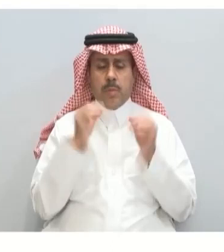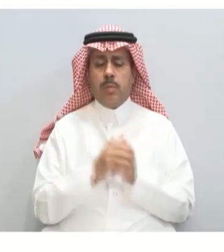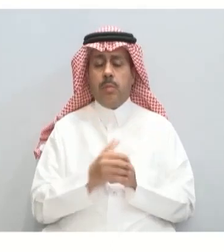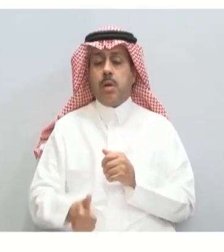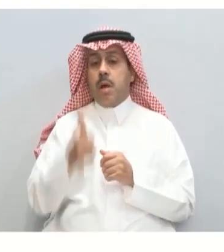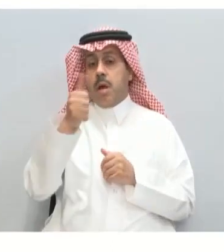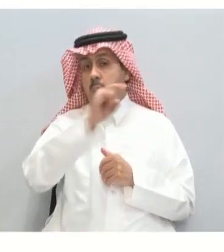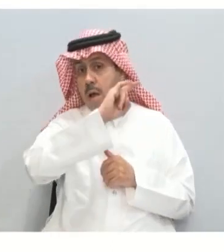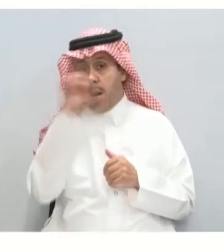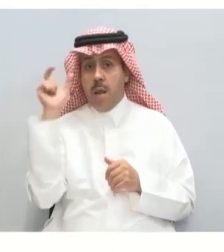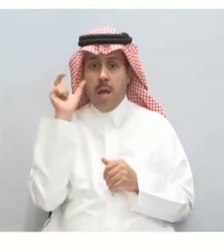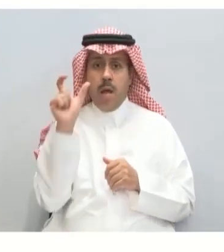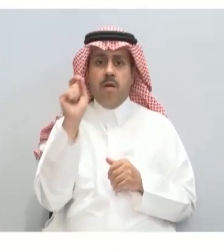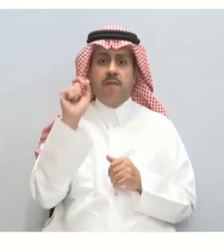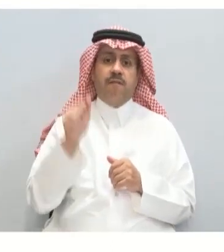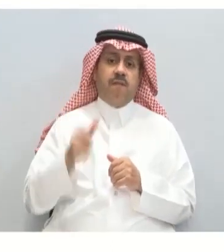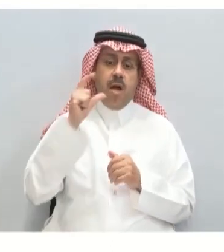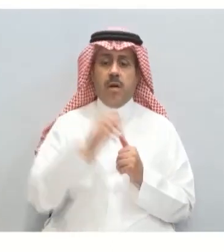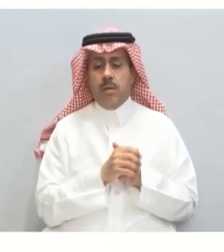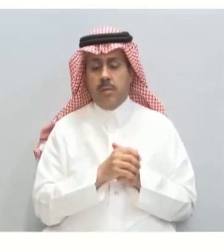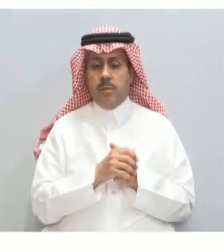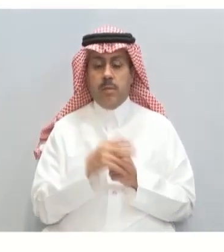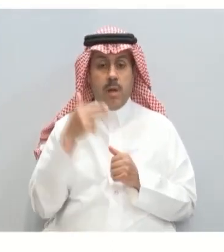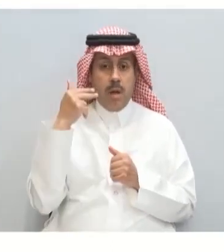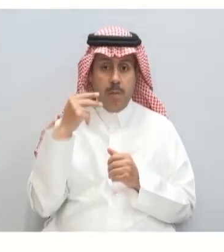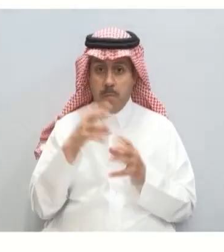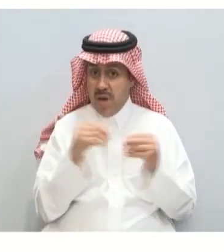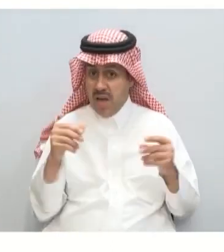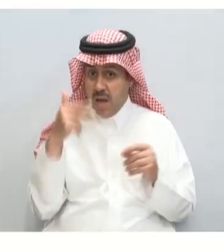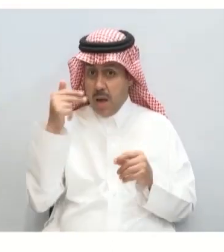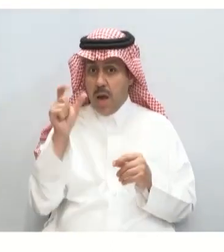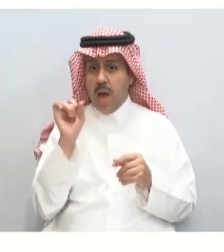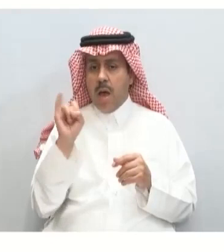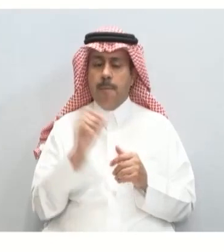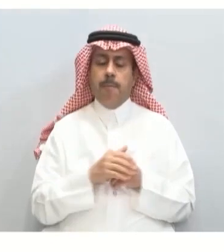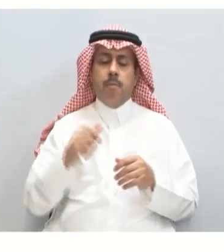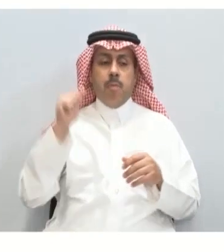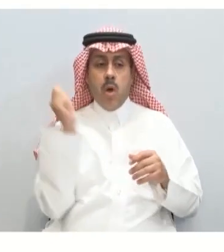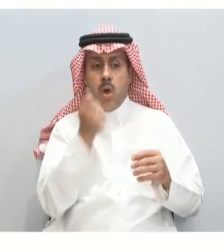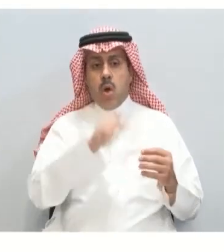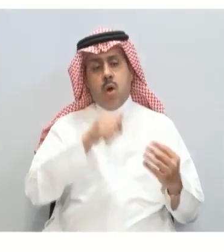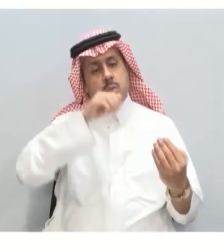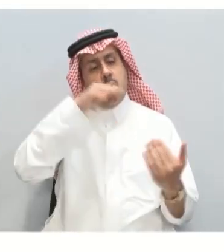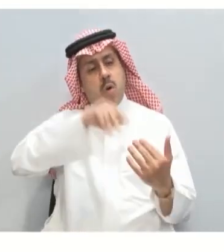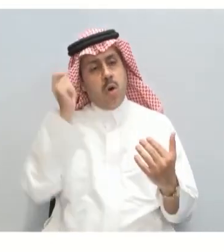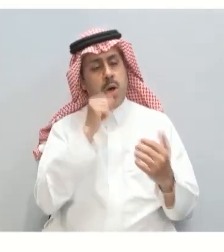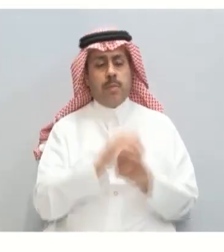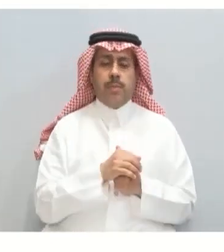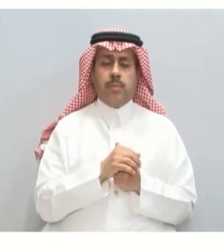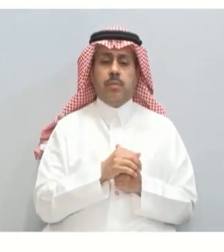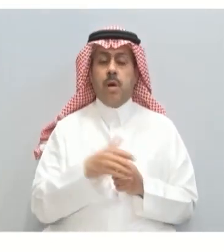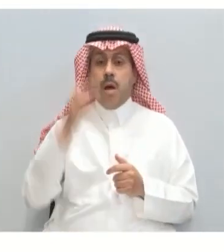قوله تعالى الانفال المراد بها غنائم الحرب وسميت بذلك لان الله اباحها